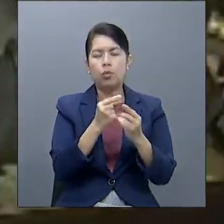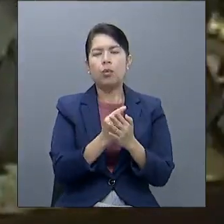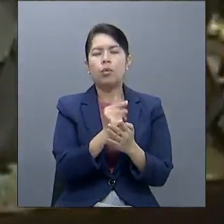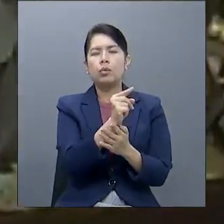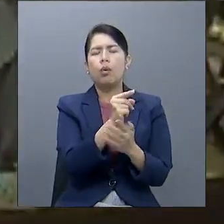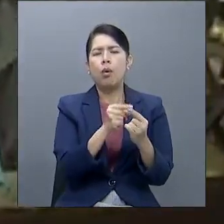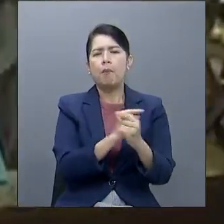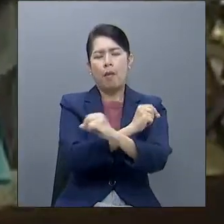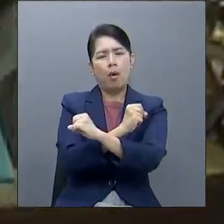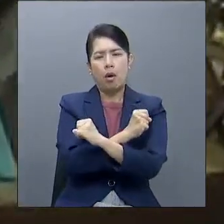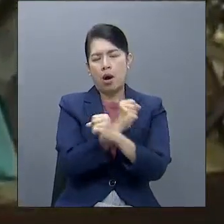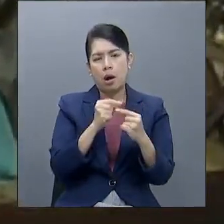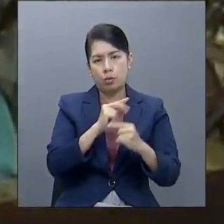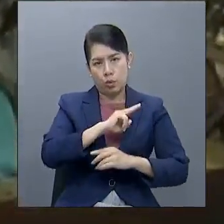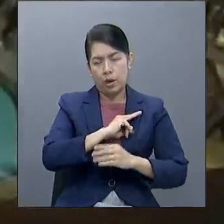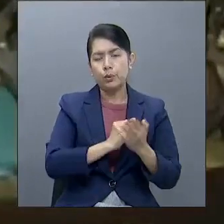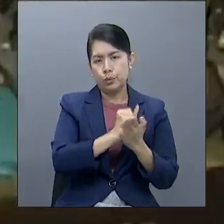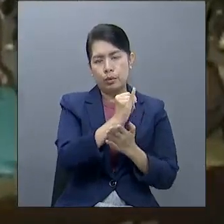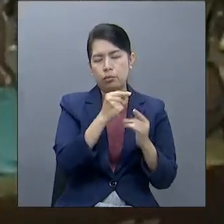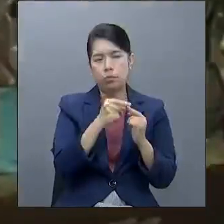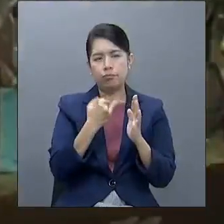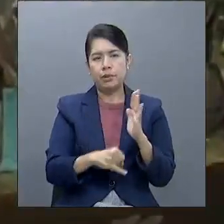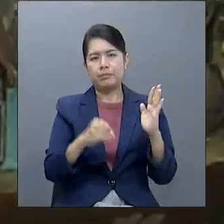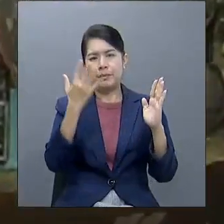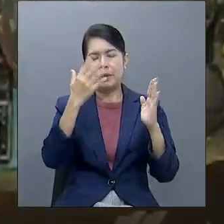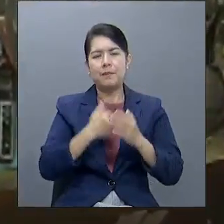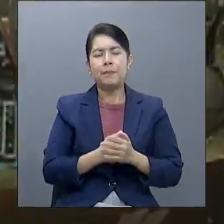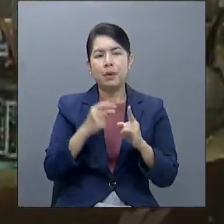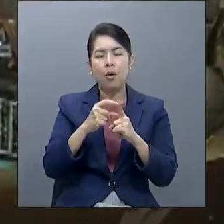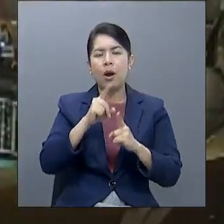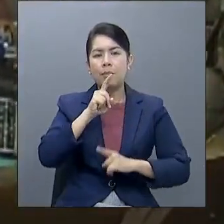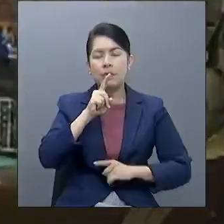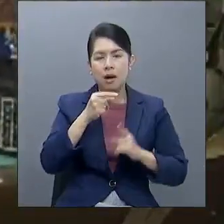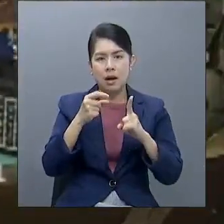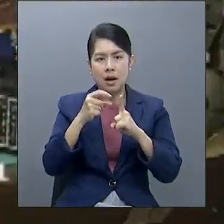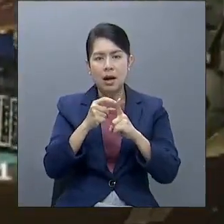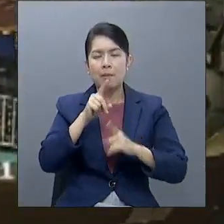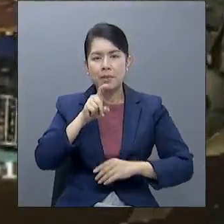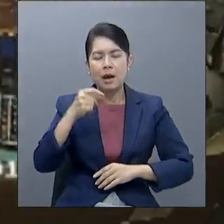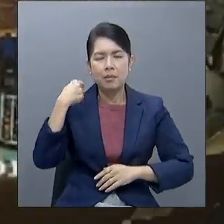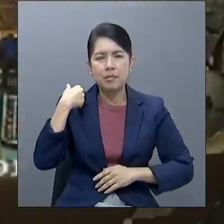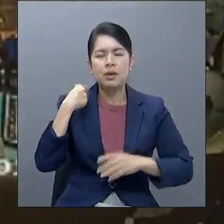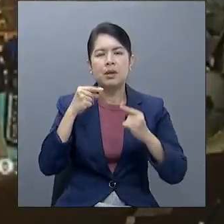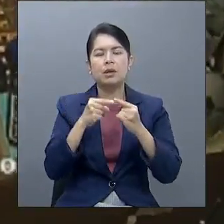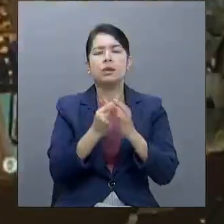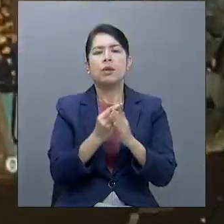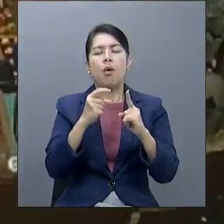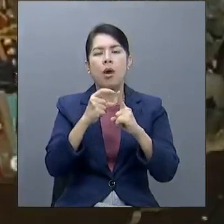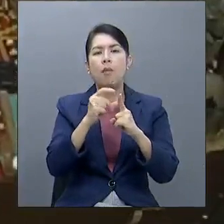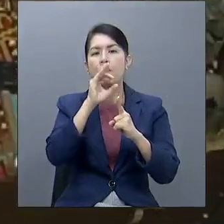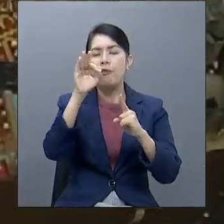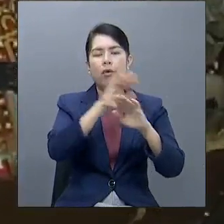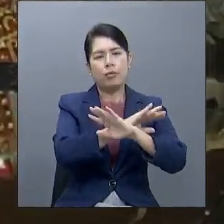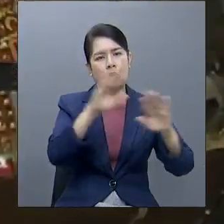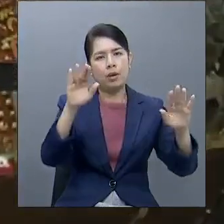การป้องกันโดยชอบด้วยกฎหมายไม่เป็นความผิดมีคำสั่งไม่ฟ้องข้อหาพยายามฆ่าผู้อื่นนายพิสิทธิ์ระบุ